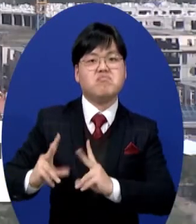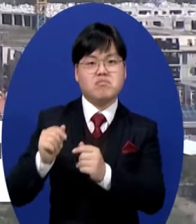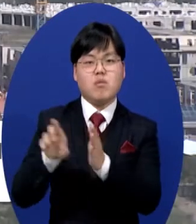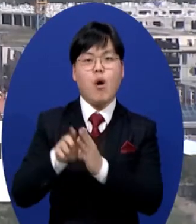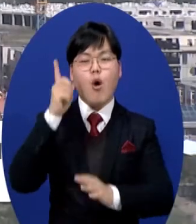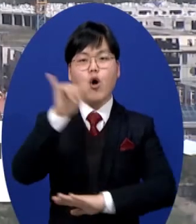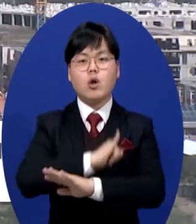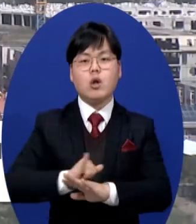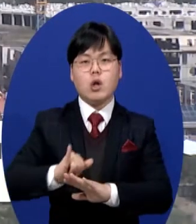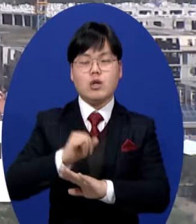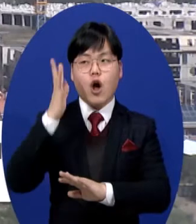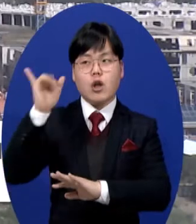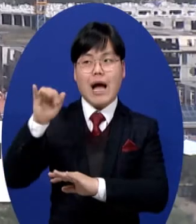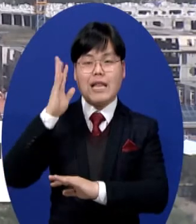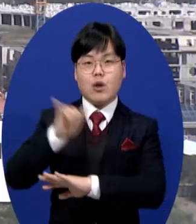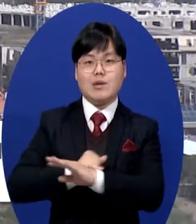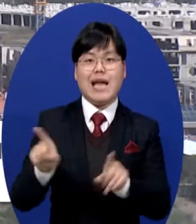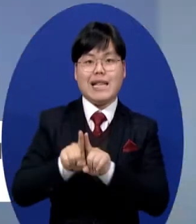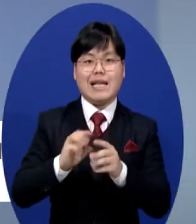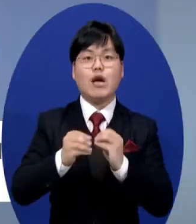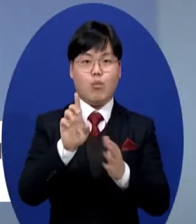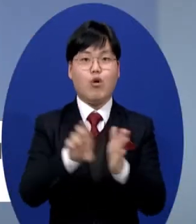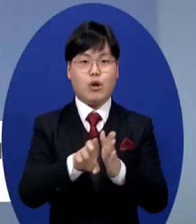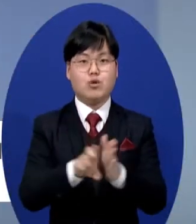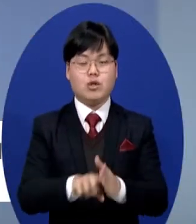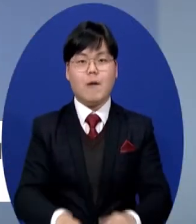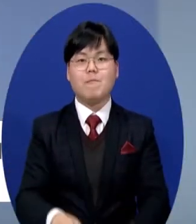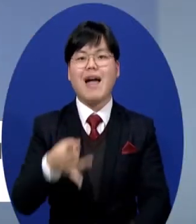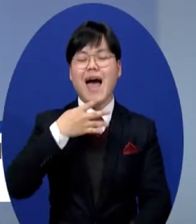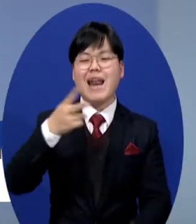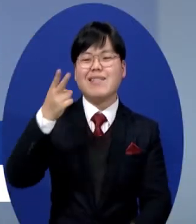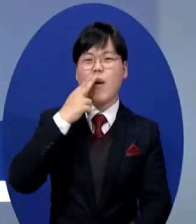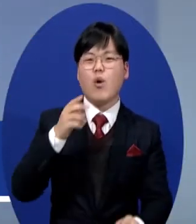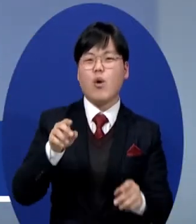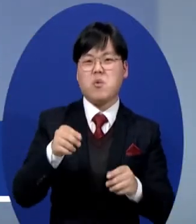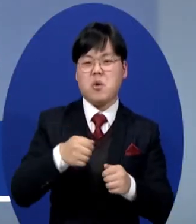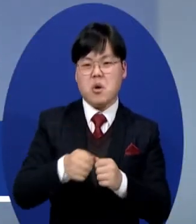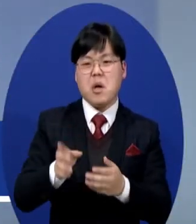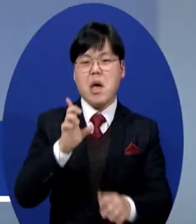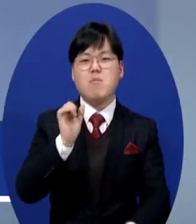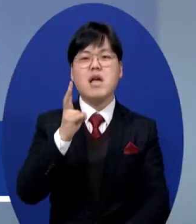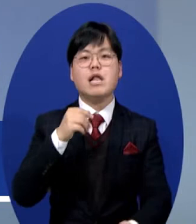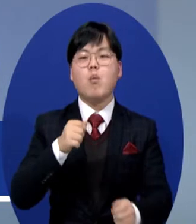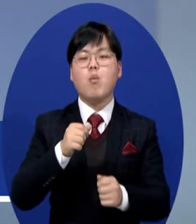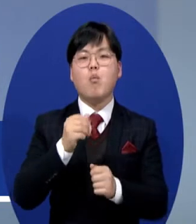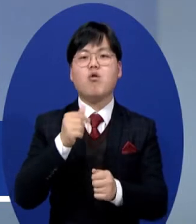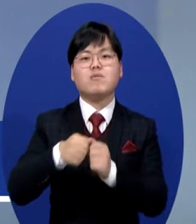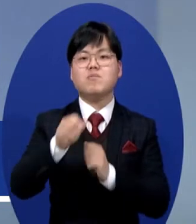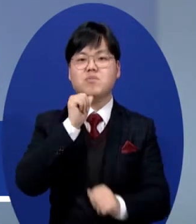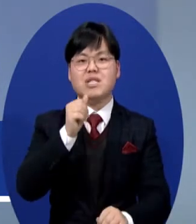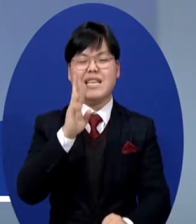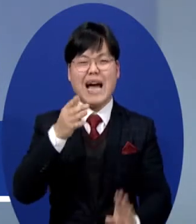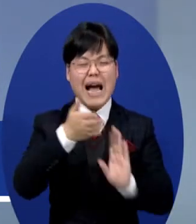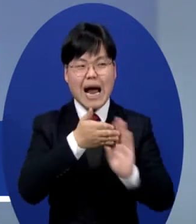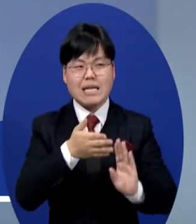хэрэгжүүлэх хэрэгцээ бий гэдгийг их сурвалжууд хэлж байна. Энэ арх тамхинд үйлчилдэггүй бэлэн мөнгөөр гардггүй яг хүүхдийн зөвхөн